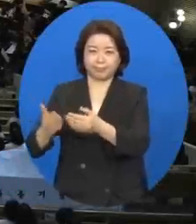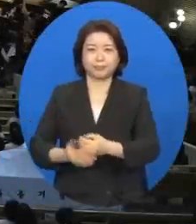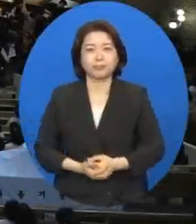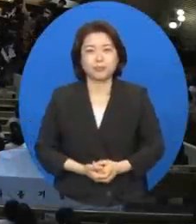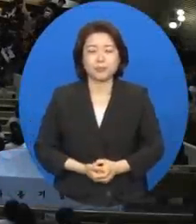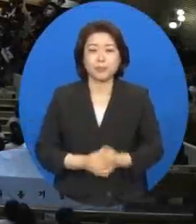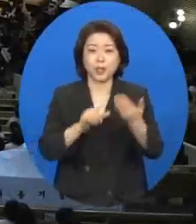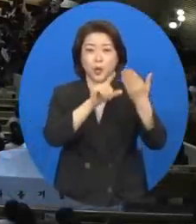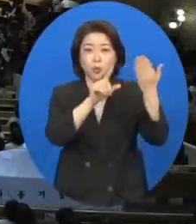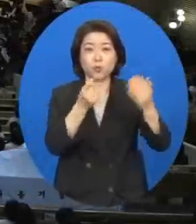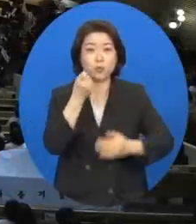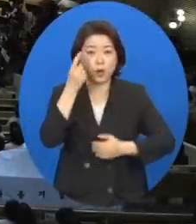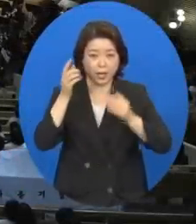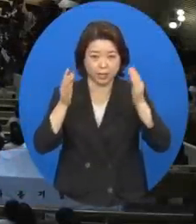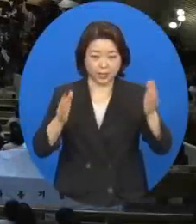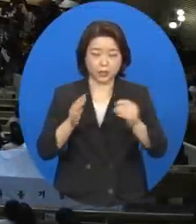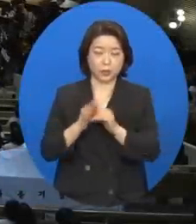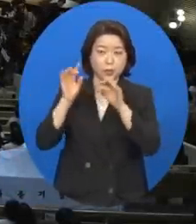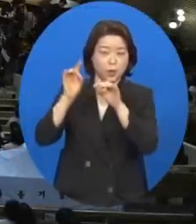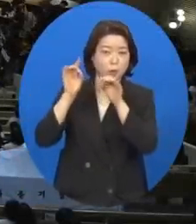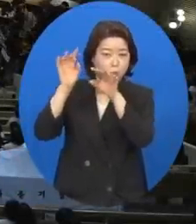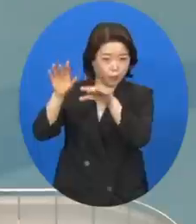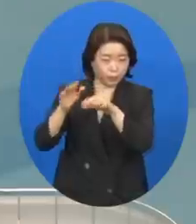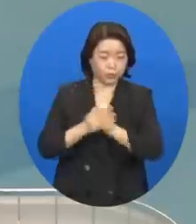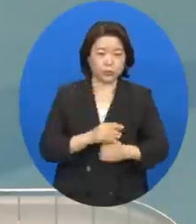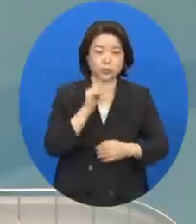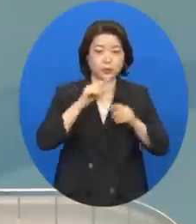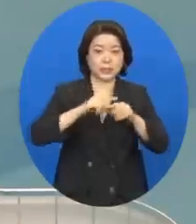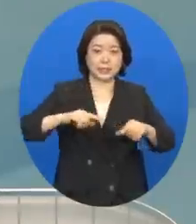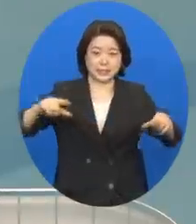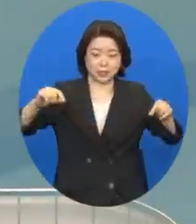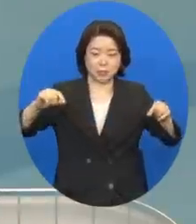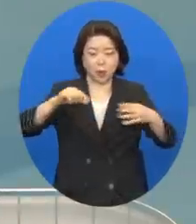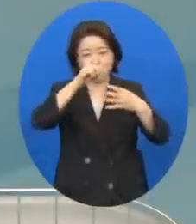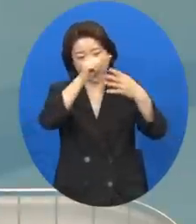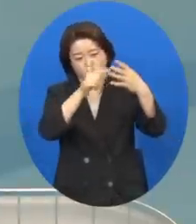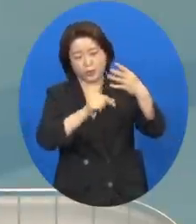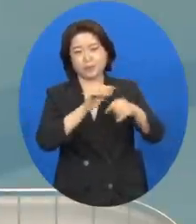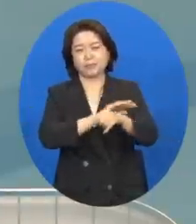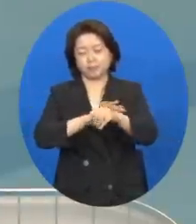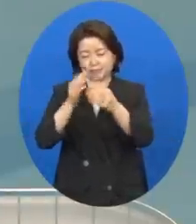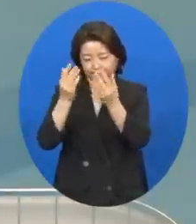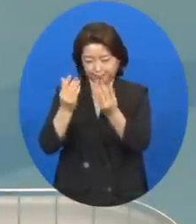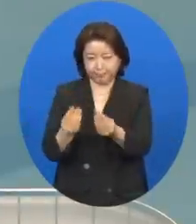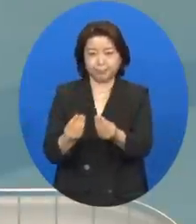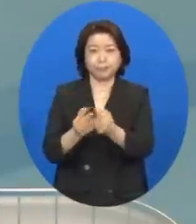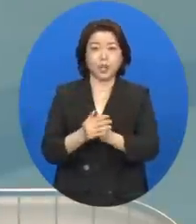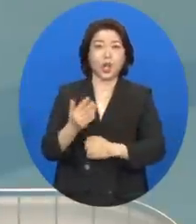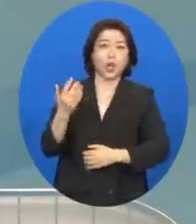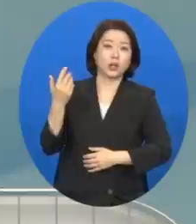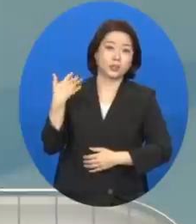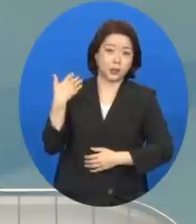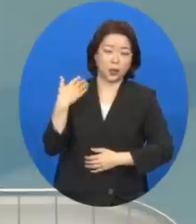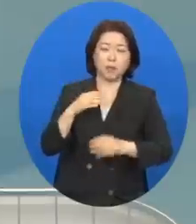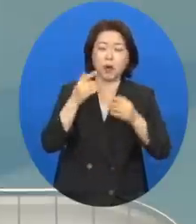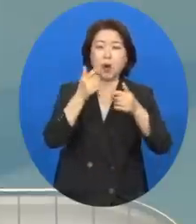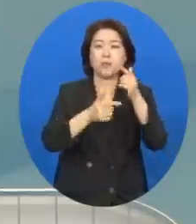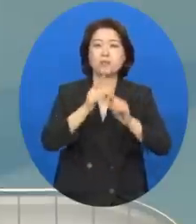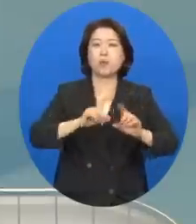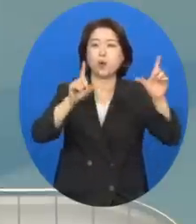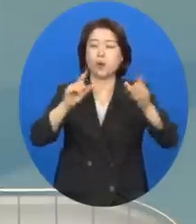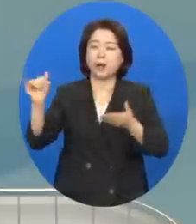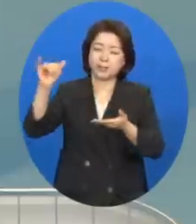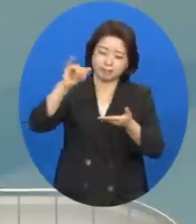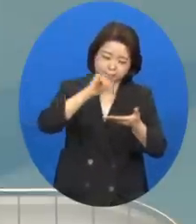9월 한 달 동안 호주 또 일본 일정을 잘 마치고 지난 목요일 귀국을 했습니다.